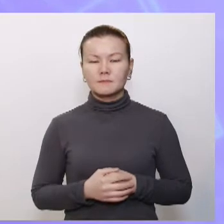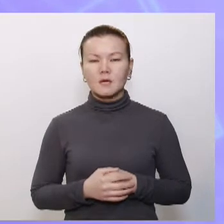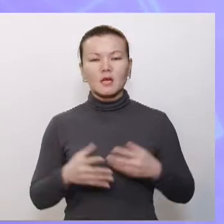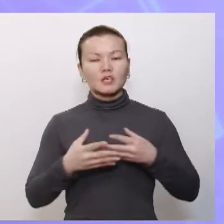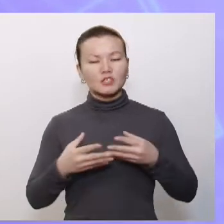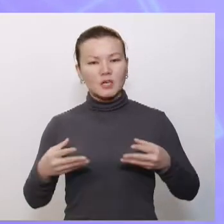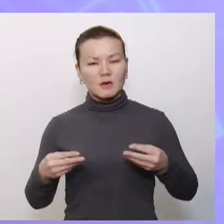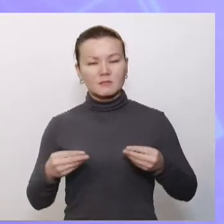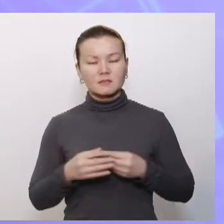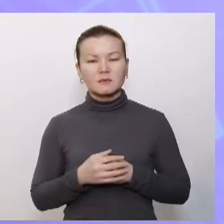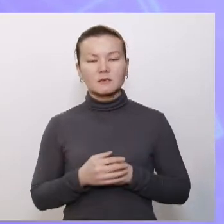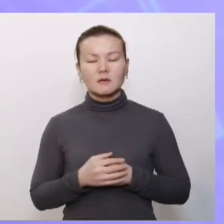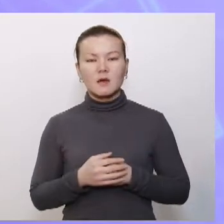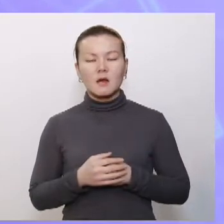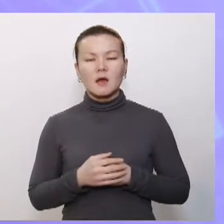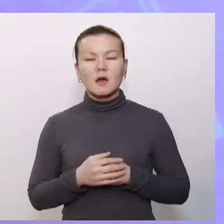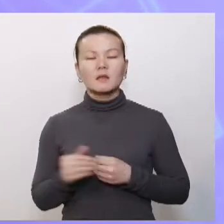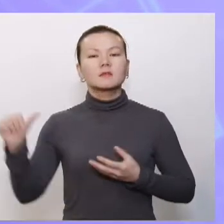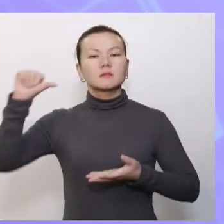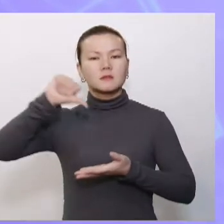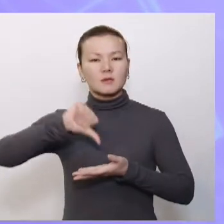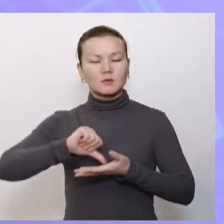Жаз, жаз келди.